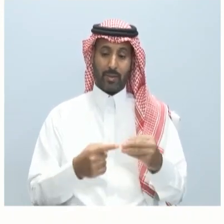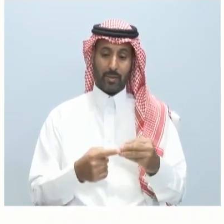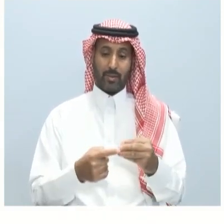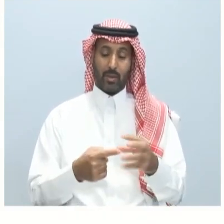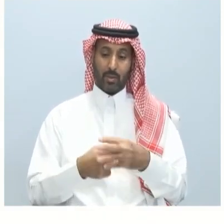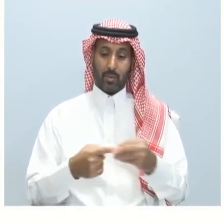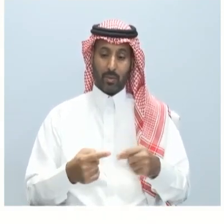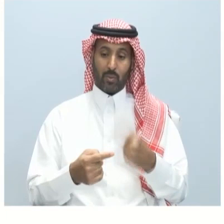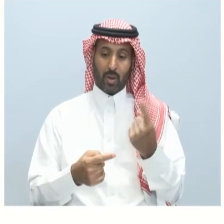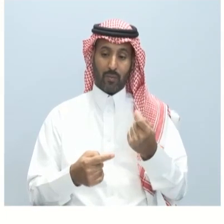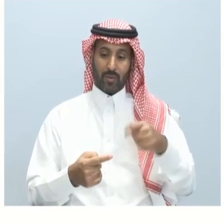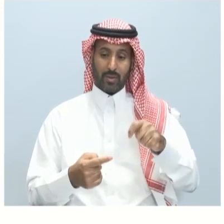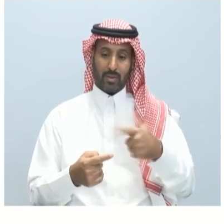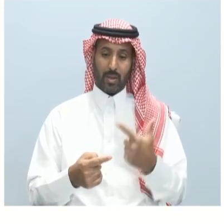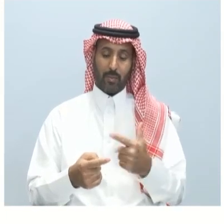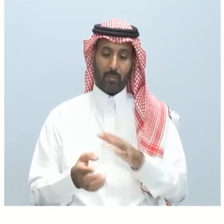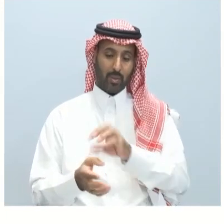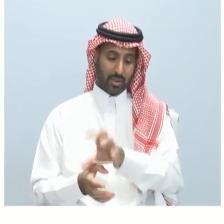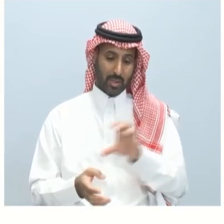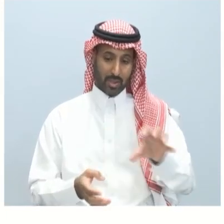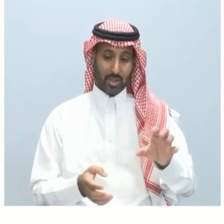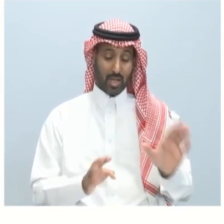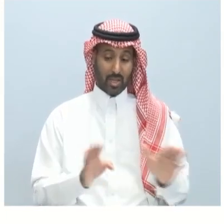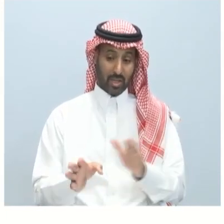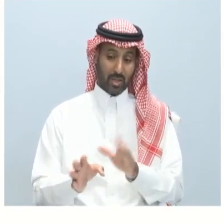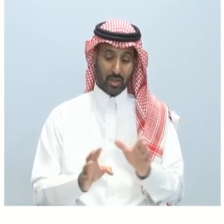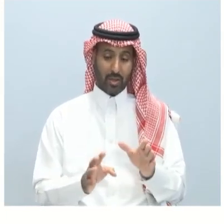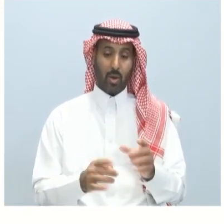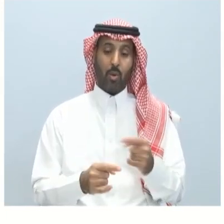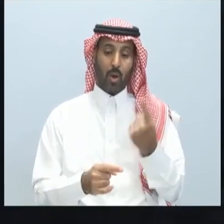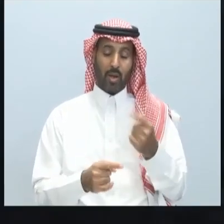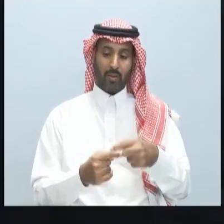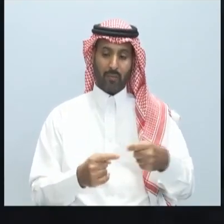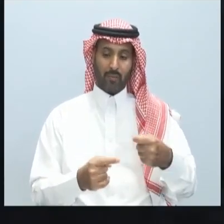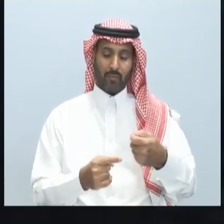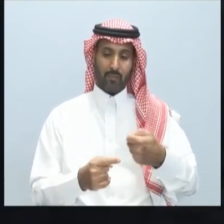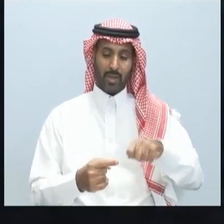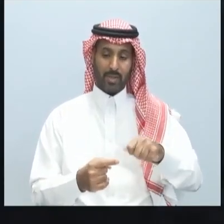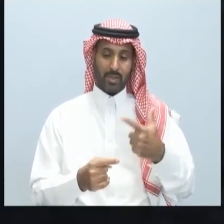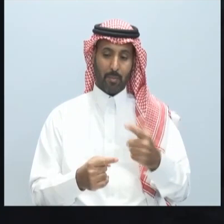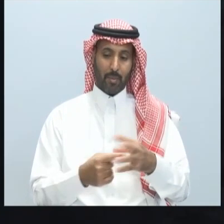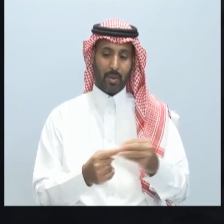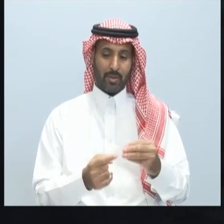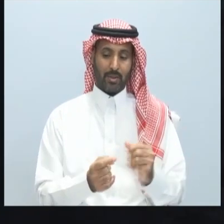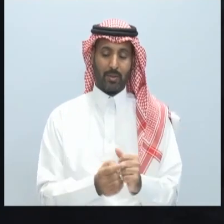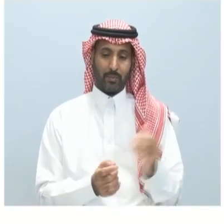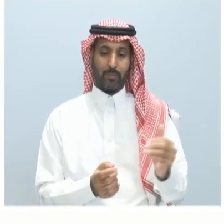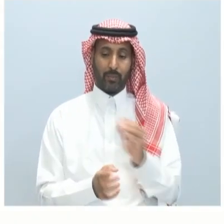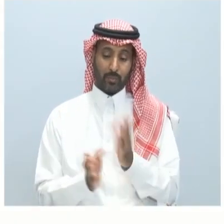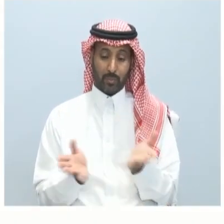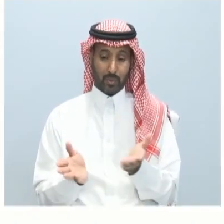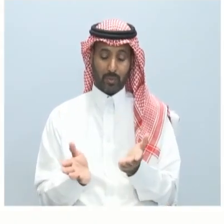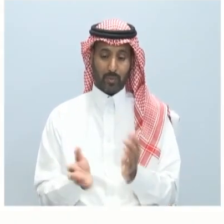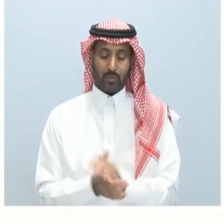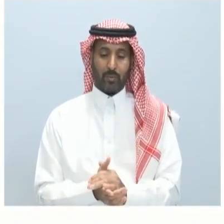بطرح 1.7 من كلا الطرفين حتى تبقى المساواه صحيحه